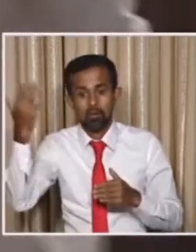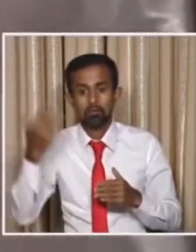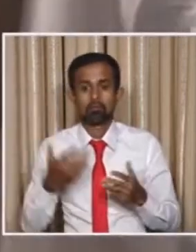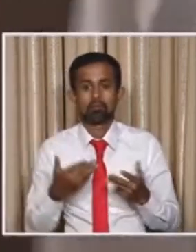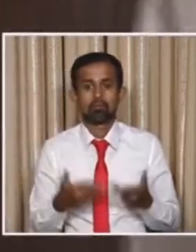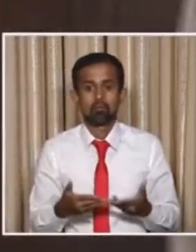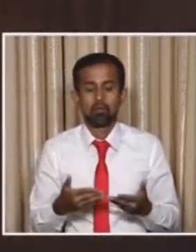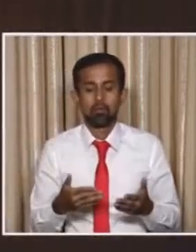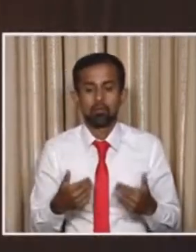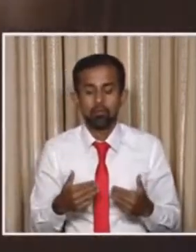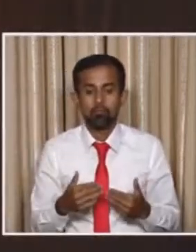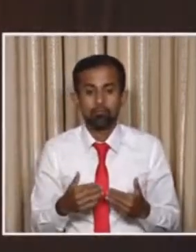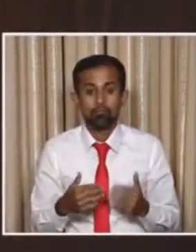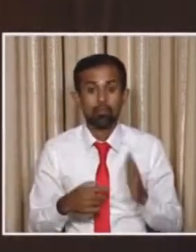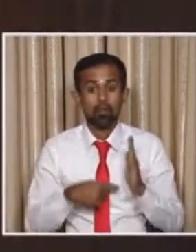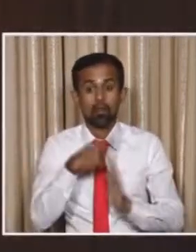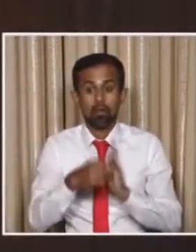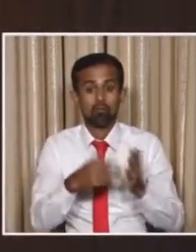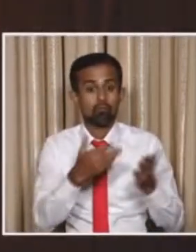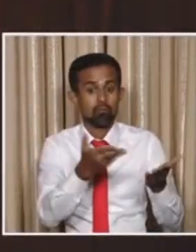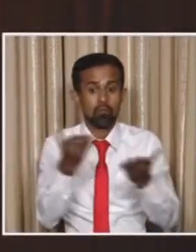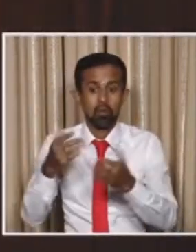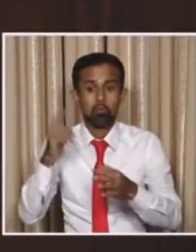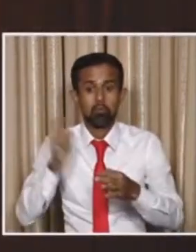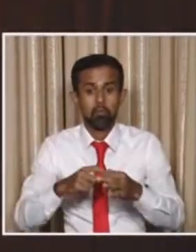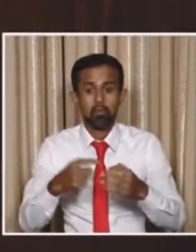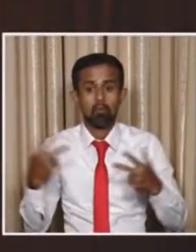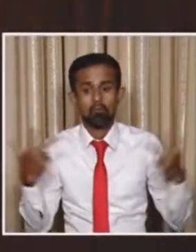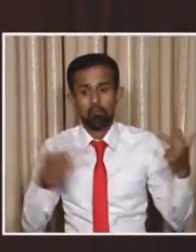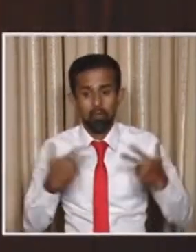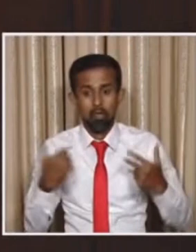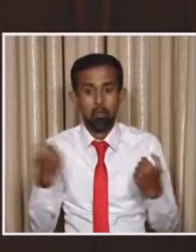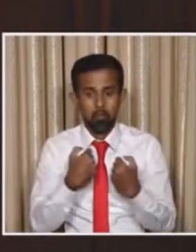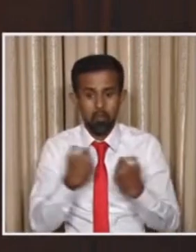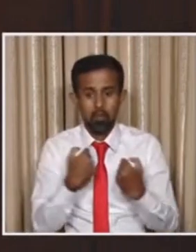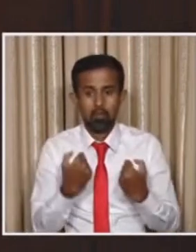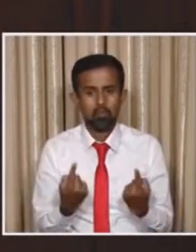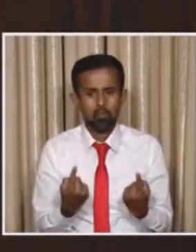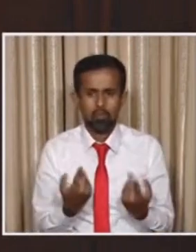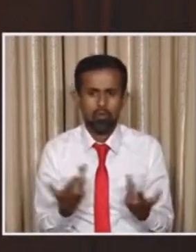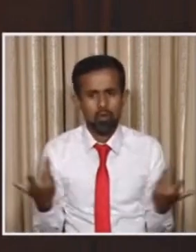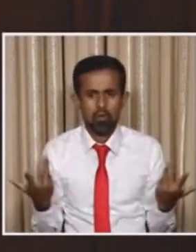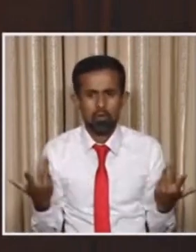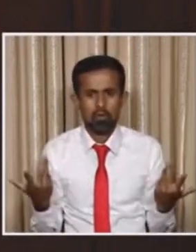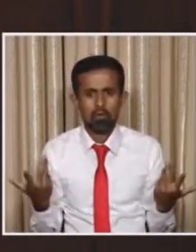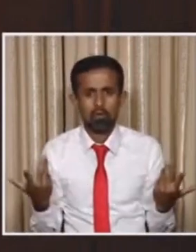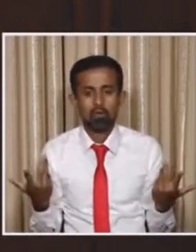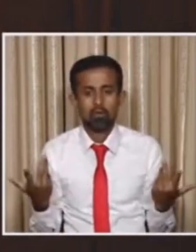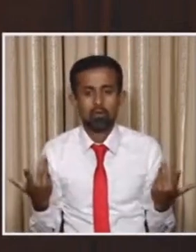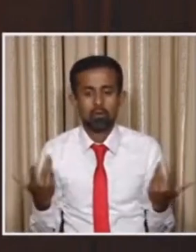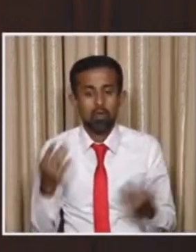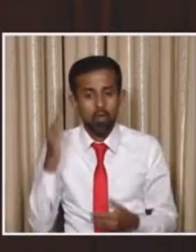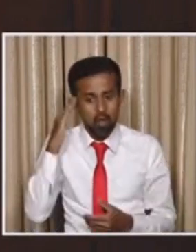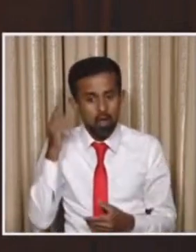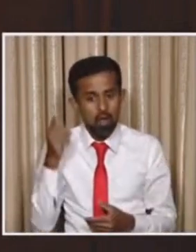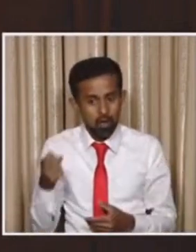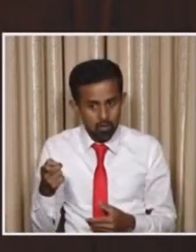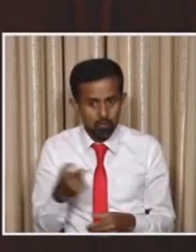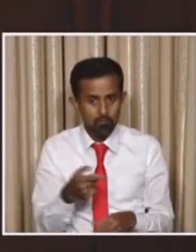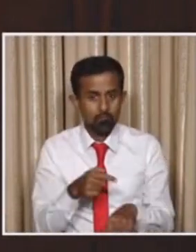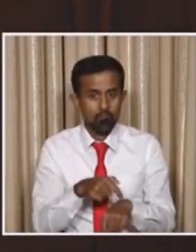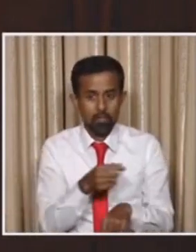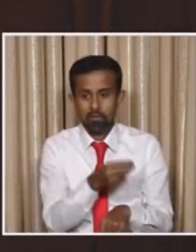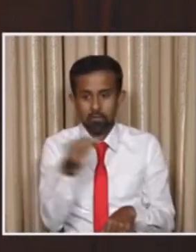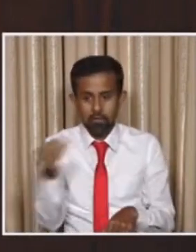මේ මේ ලංකාවේ හැමතැනදීම මේ ප්‍රශ්න අපිට ගහ බැන ගන්න මේ මෙත් එක්ක එහෙම අවශ්‍යතාවයක් නැහැ කාන්තාවක් ඉදිරියට. ඒ නිසා කාන්තාවන්ට මේ අවස්ථාව දීලා